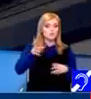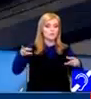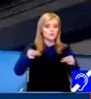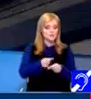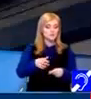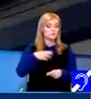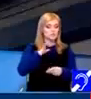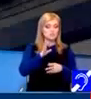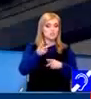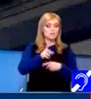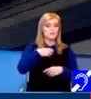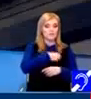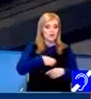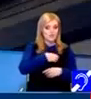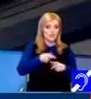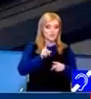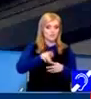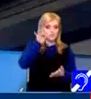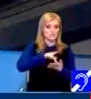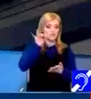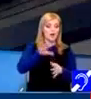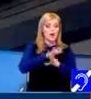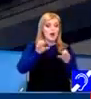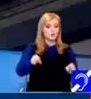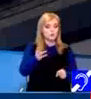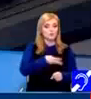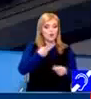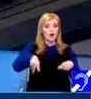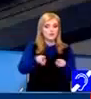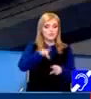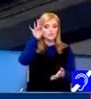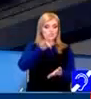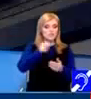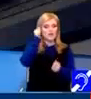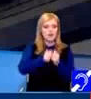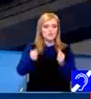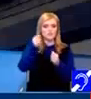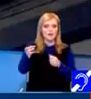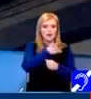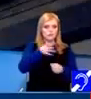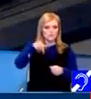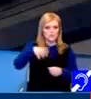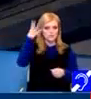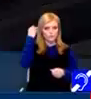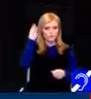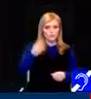mai important centru IT din regiune. Autoritățile își doresc un astfel de centru în fiecare raion al Republicii